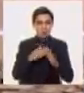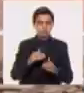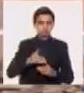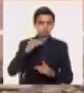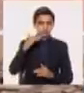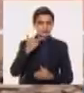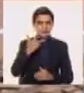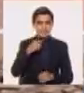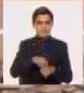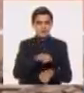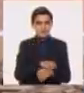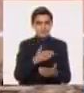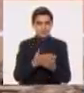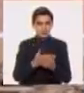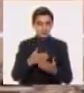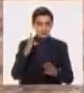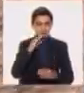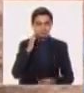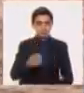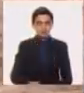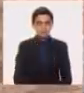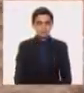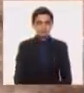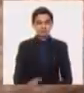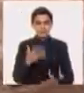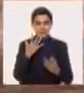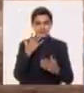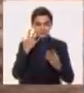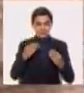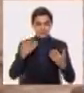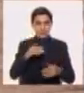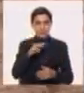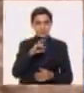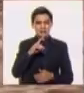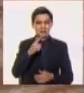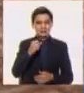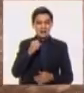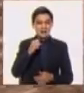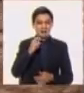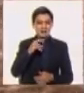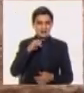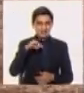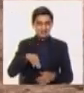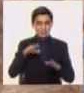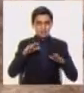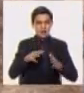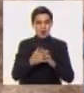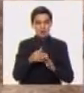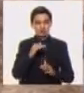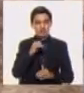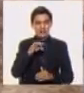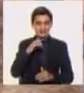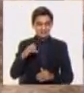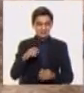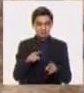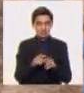биіктігі 3 метрден асып жығылады дейді. 5 күннен бері Мырзакент маңындағы мына ашық далада арғысы жеңіс ауылы, бергісі